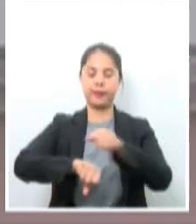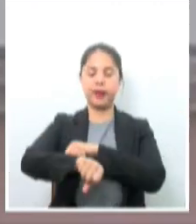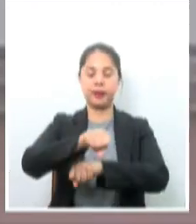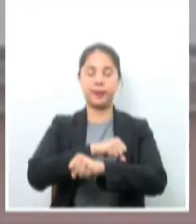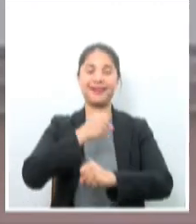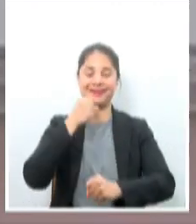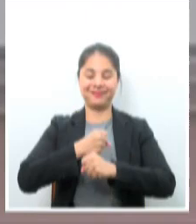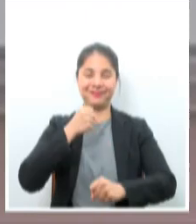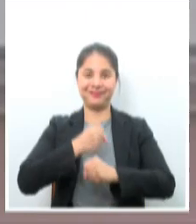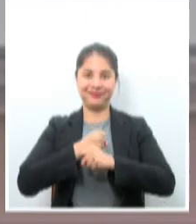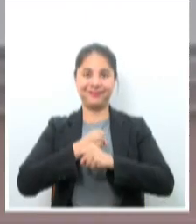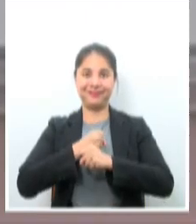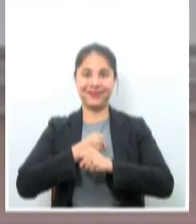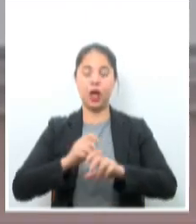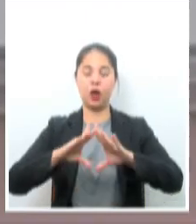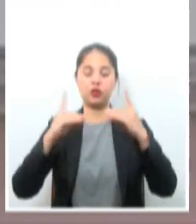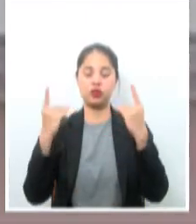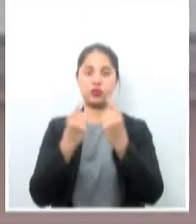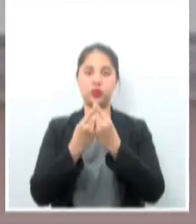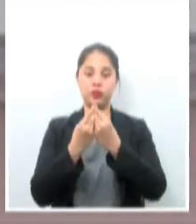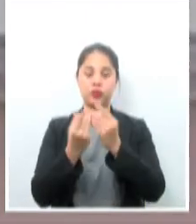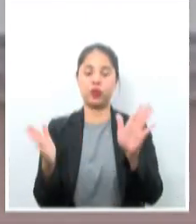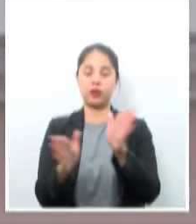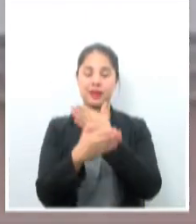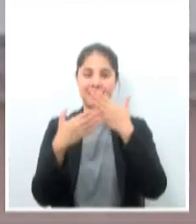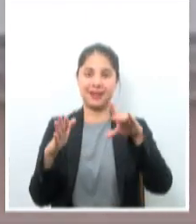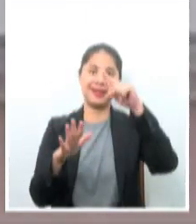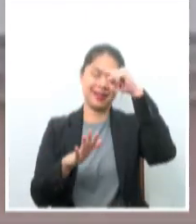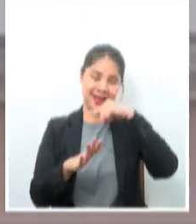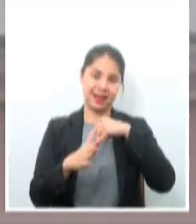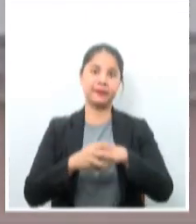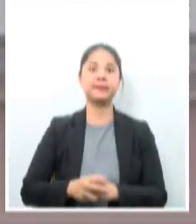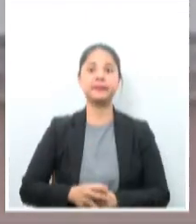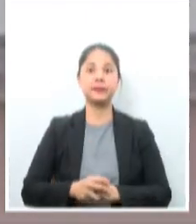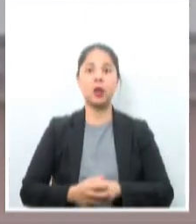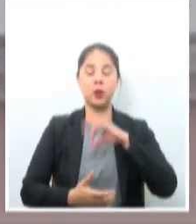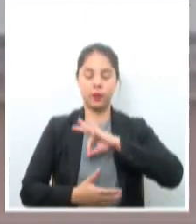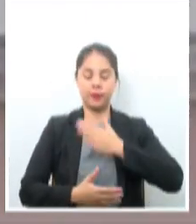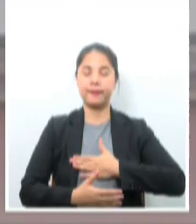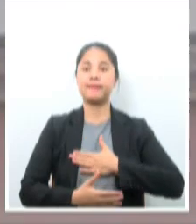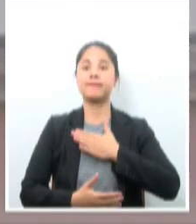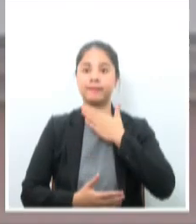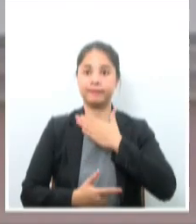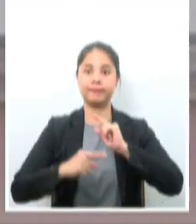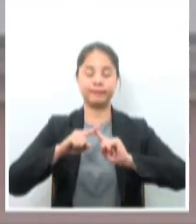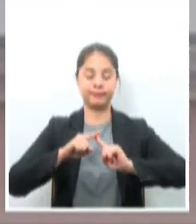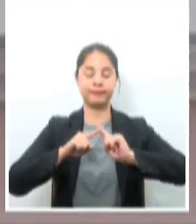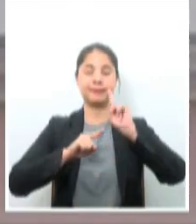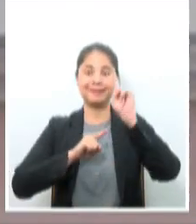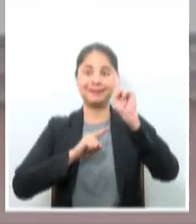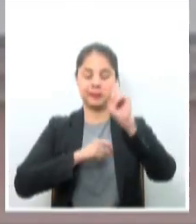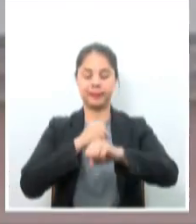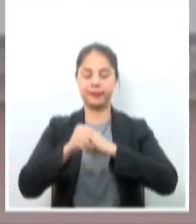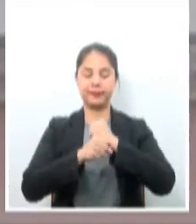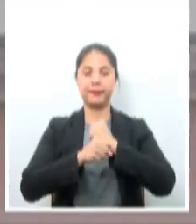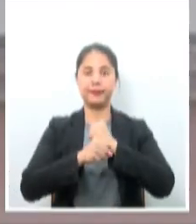วมทั้งกิจกรรมชุมนุมดนตรีไทยครับสำหรับผลงานที่ภาคภูมิใจนะครับอันดับแรกนะครับในปีการศึ